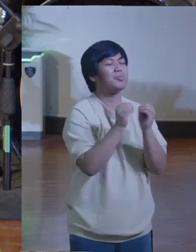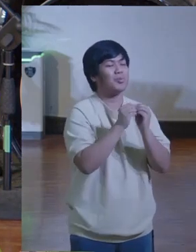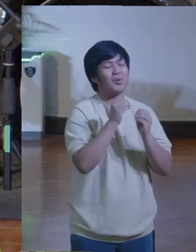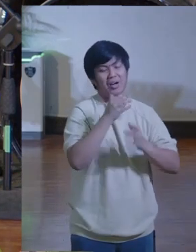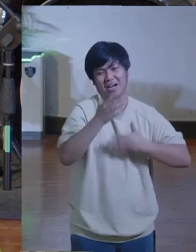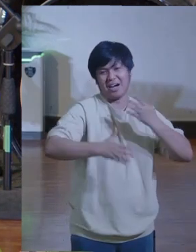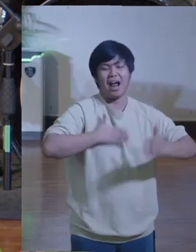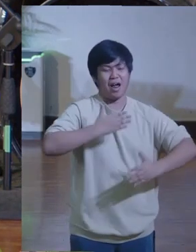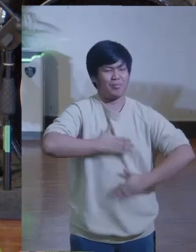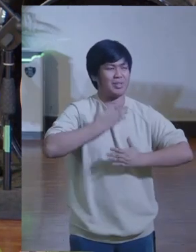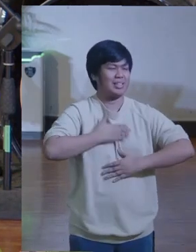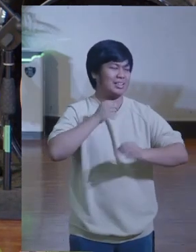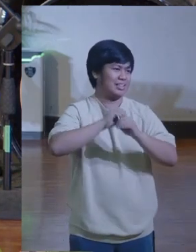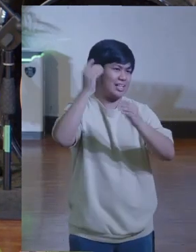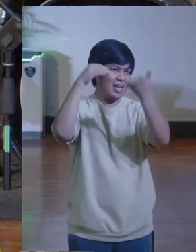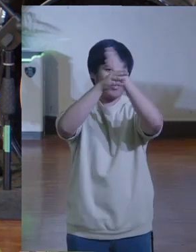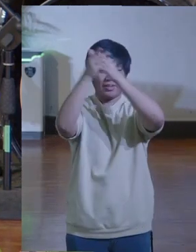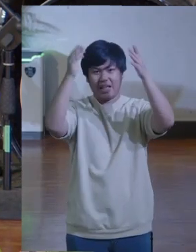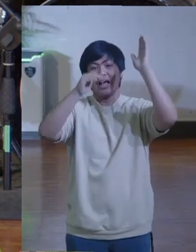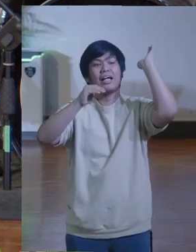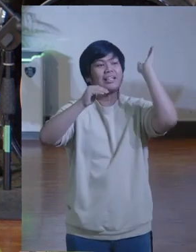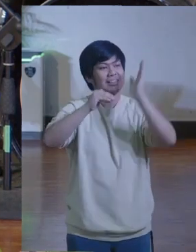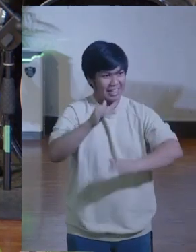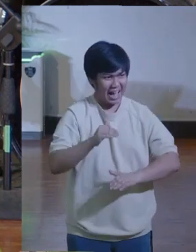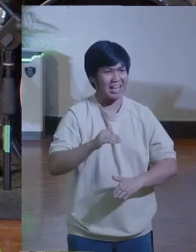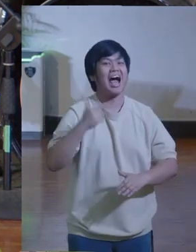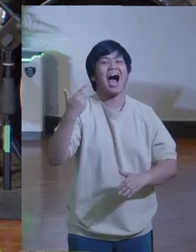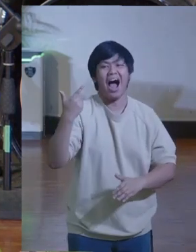sa mag-asawa. Di ba?